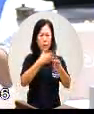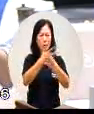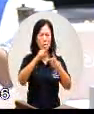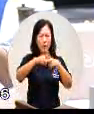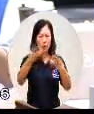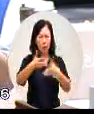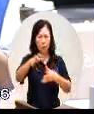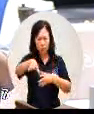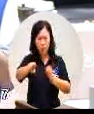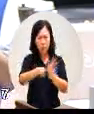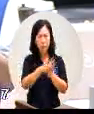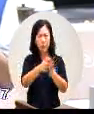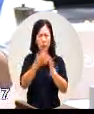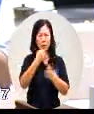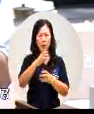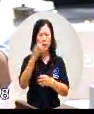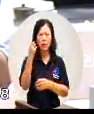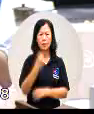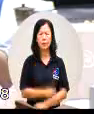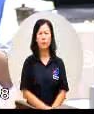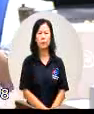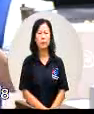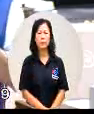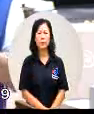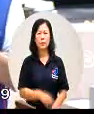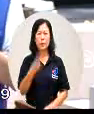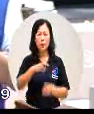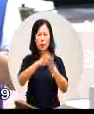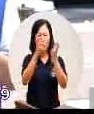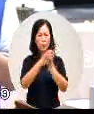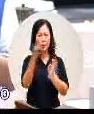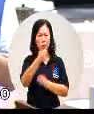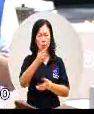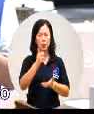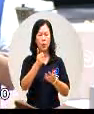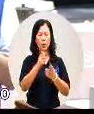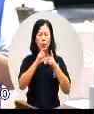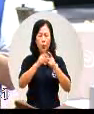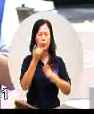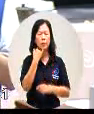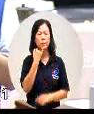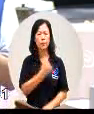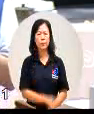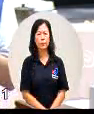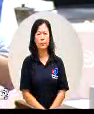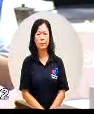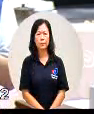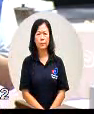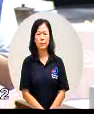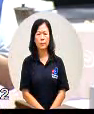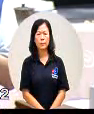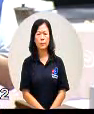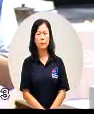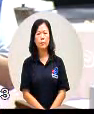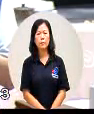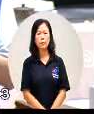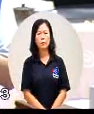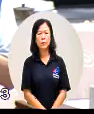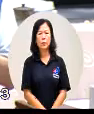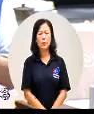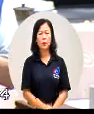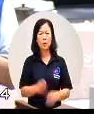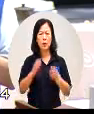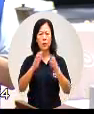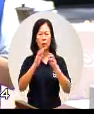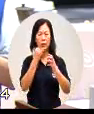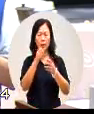者。 不然请那个新公处，这杨局长还是杨局长答复。 哦，杨局长，请到了。 谢谢议长，那个